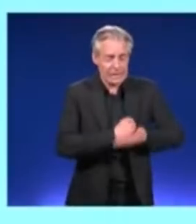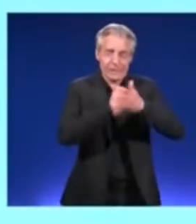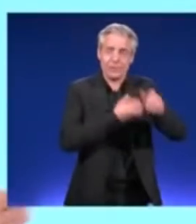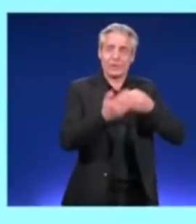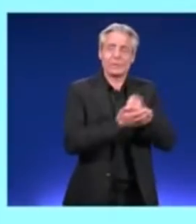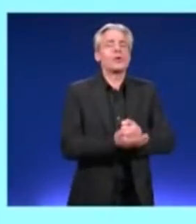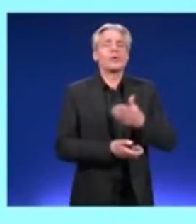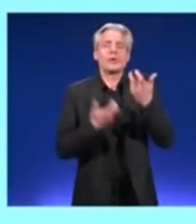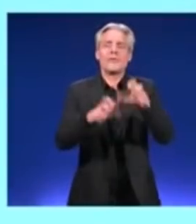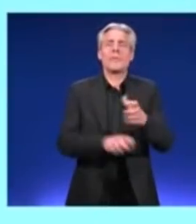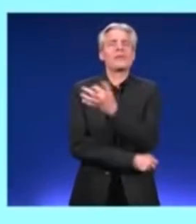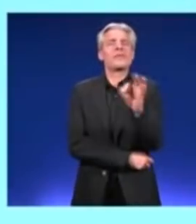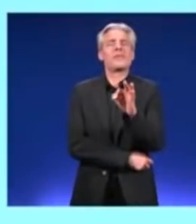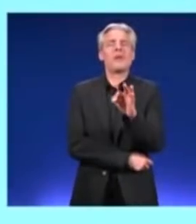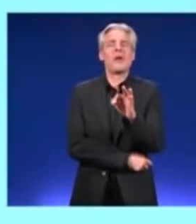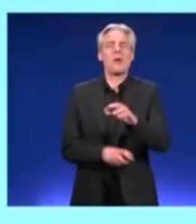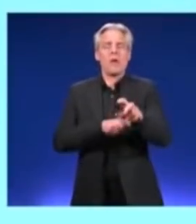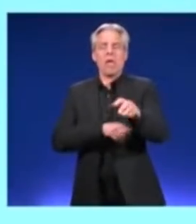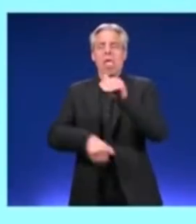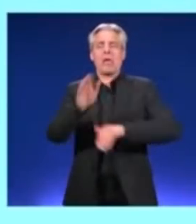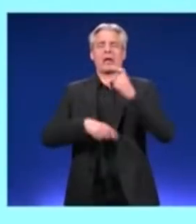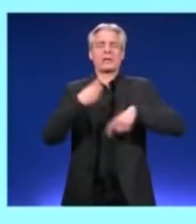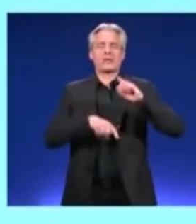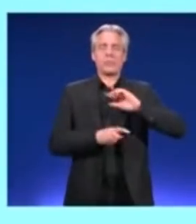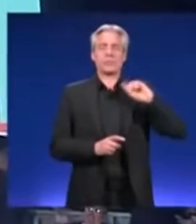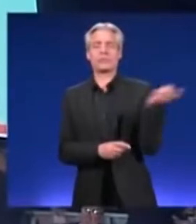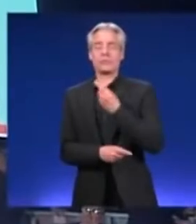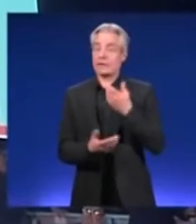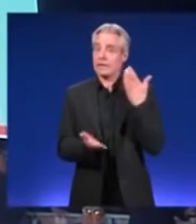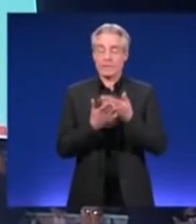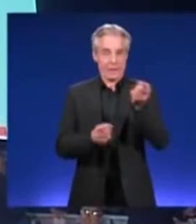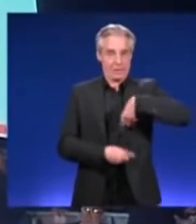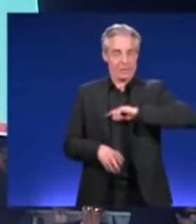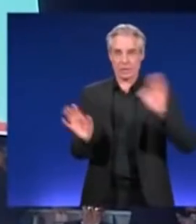Pas une France de la régression pour tous. Ce n'est pas nous.